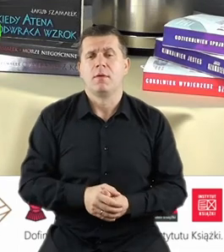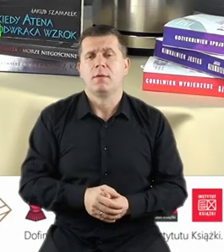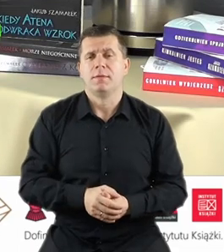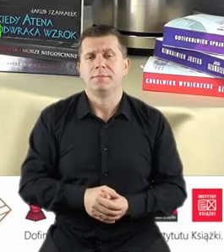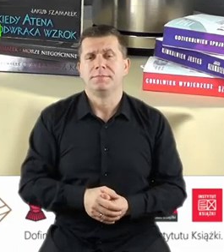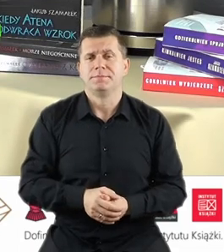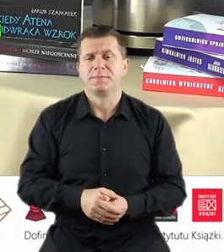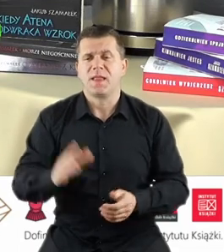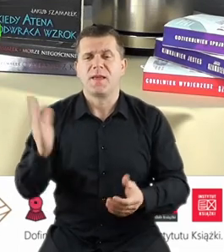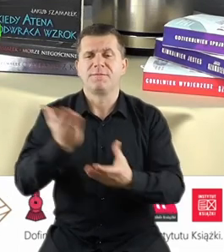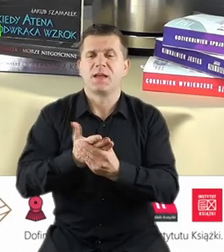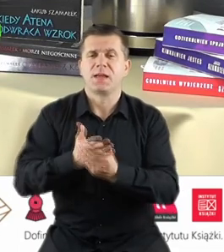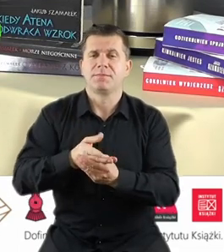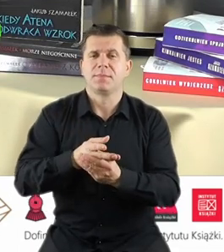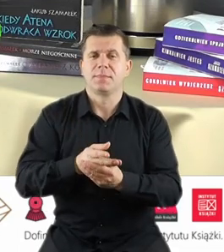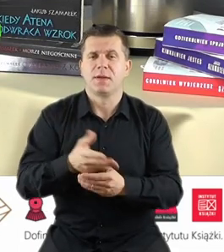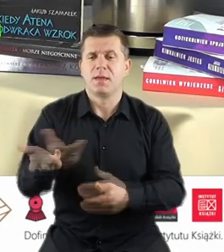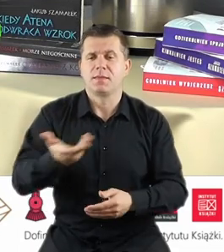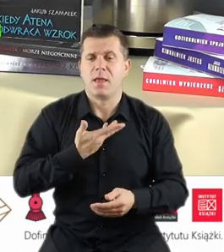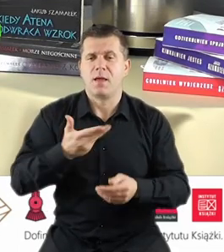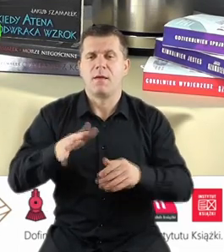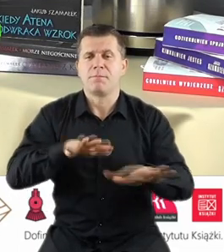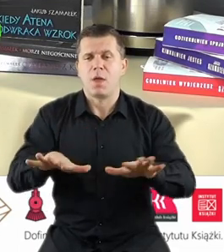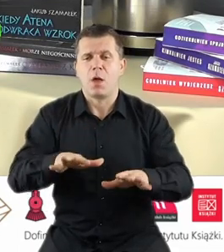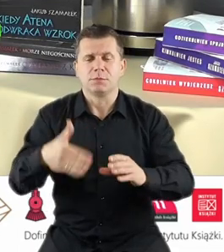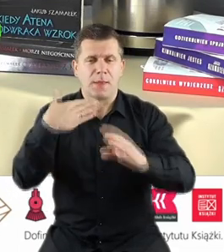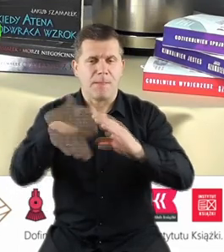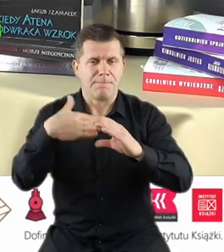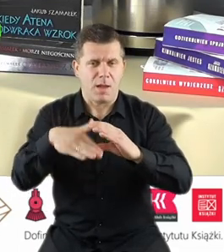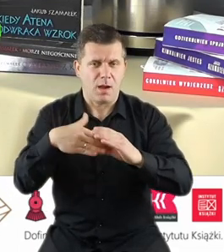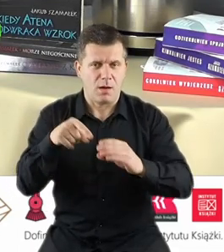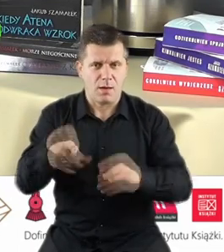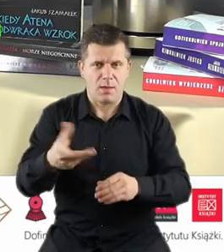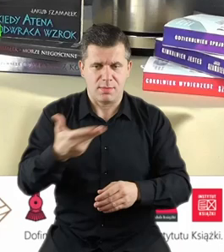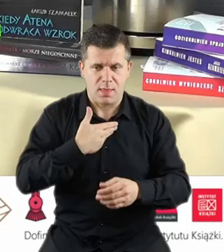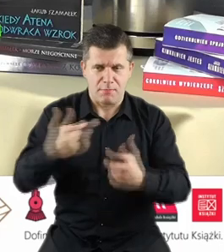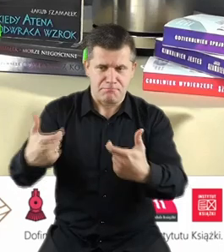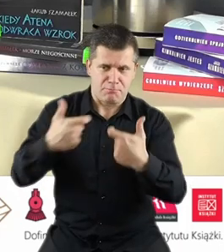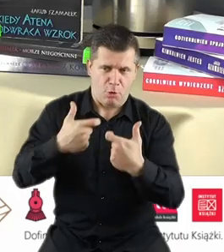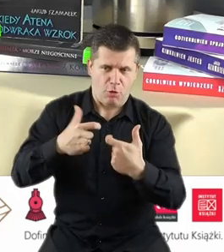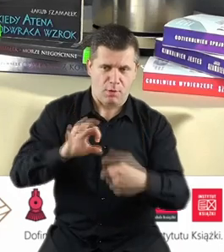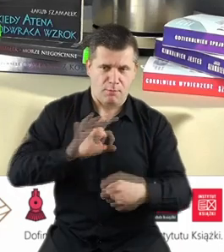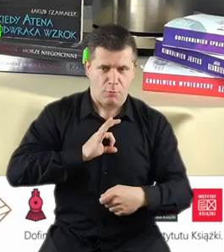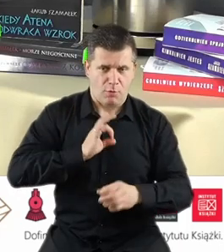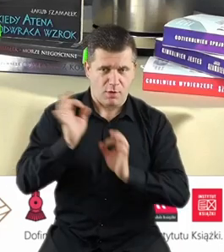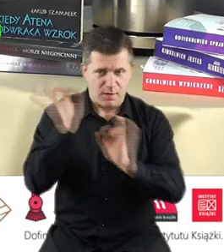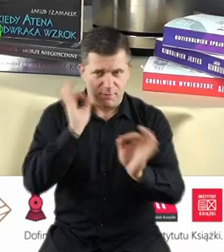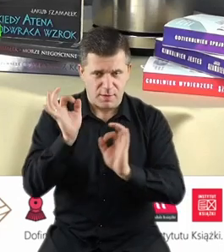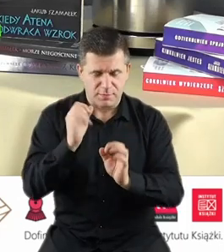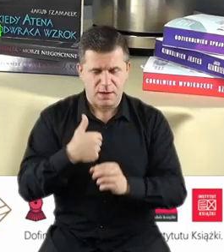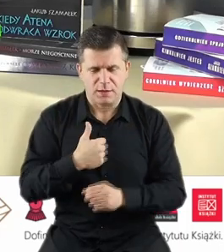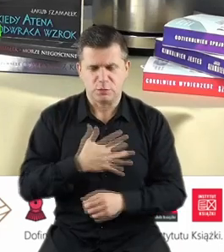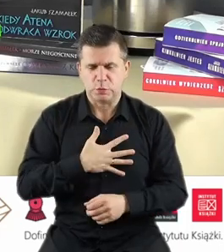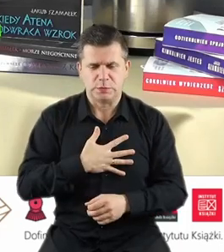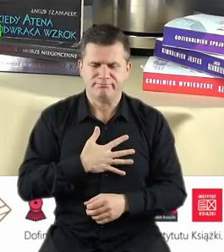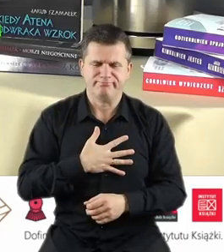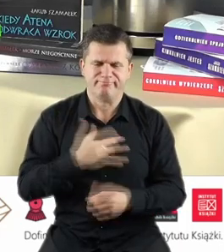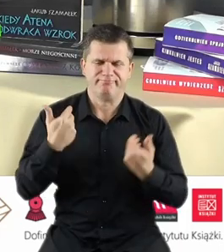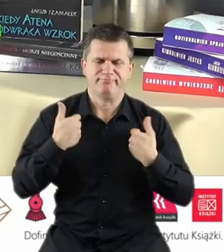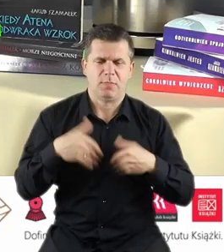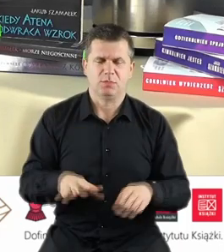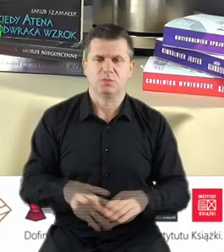firma, która mi daje miejsce na moją skrzynkę pocztową, tak monitorowała moje dane, no to raczej bym nie chciał